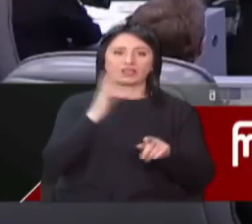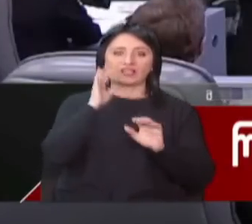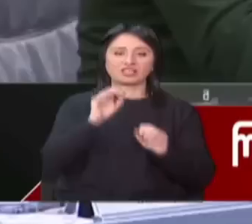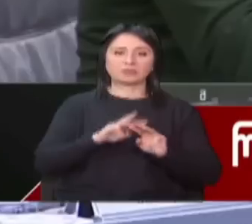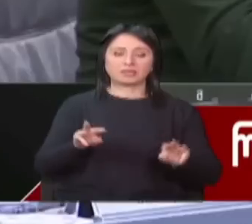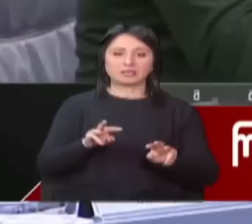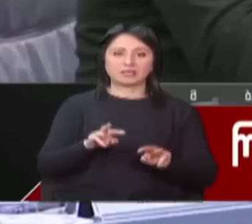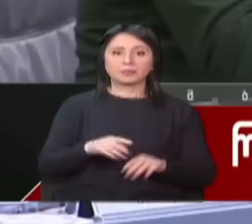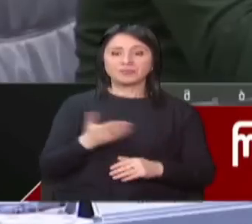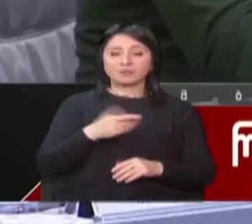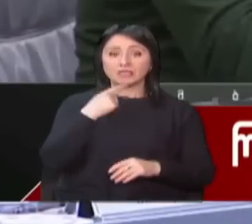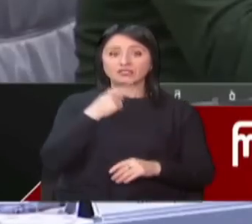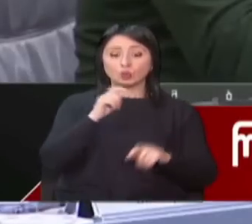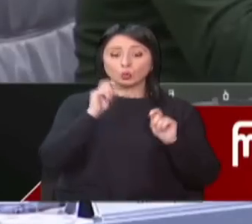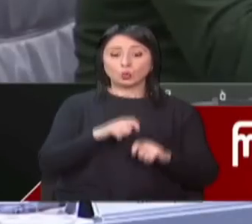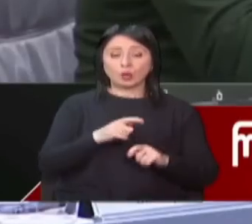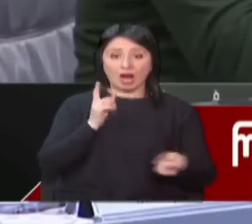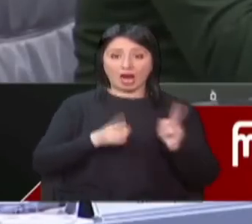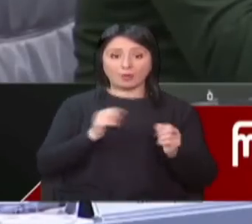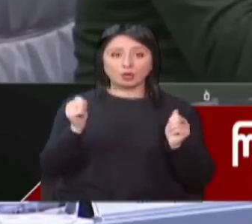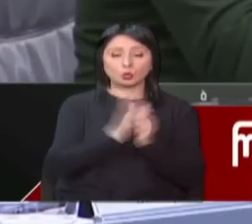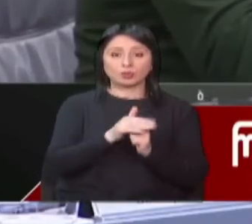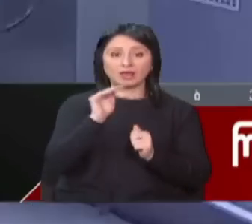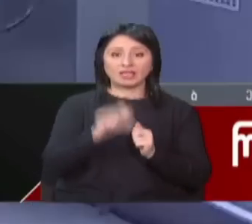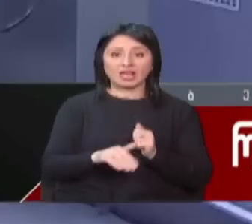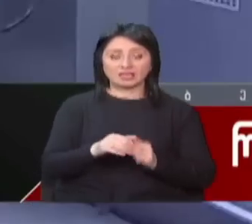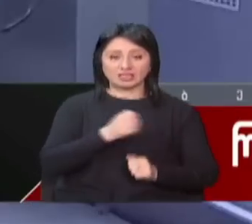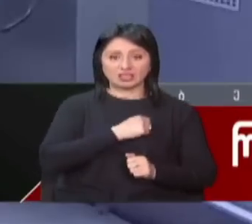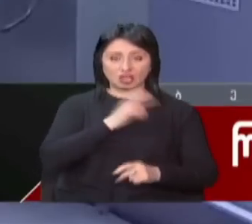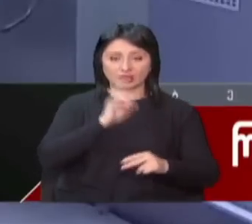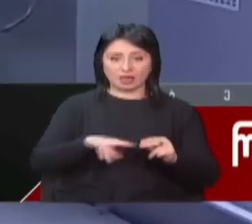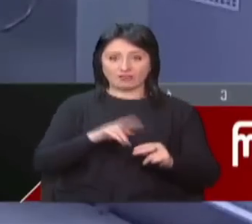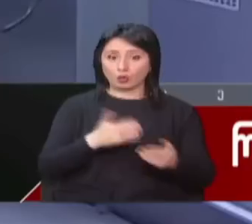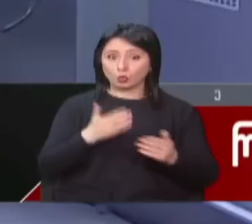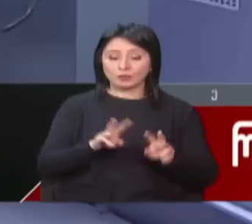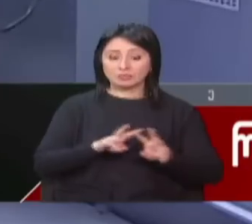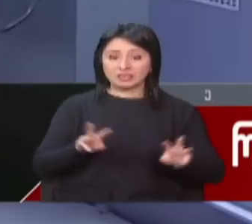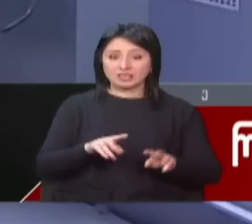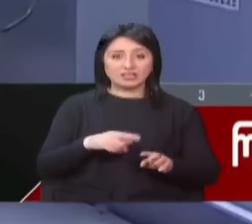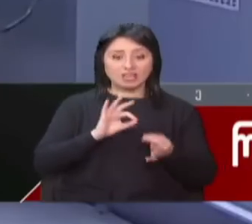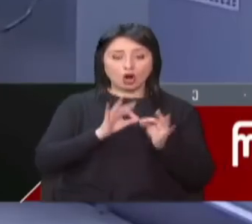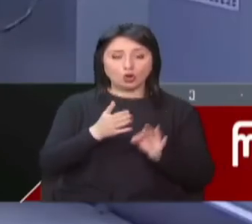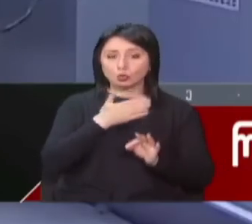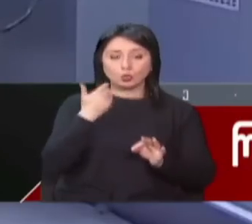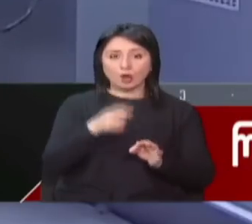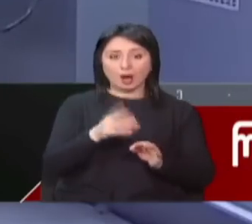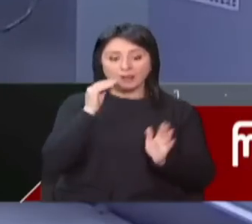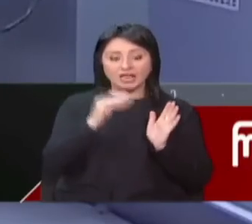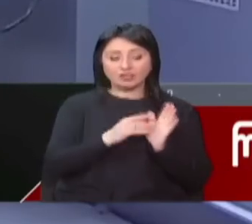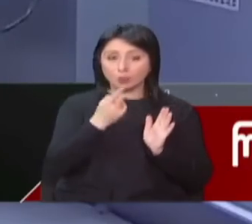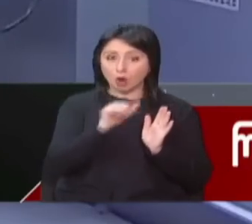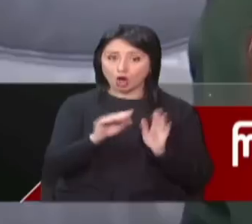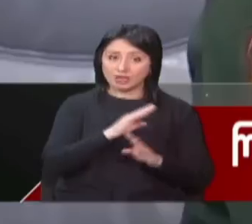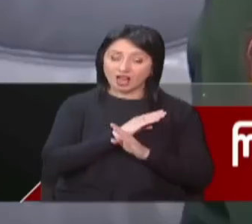თავდაცვის მინისტრი, რომლის თქმითაც უკრაინამ აპრილში 15000-ამდე მებრძოლი დაკარგა. Თუმცა მინისტრს არ დაუკ კონკრეტებია ამ რიცხვში